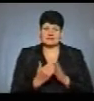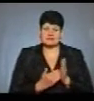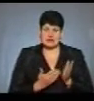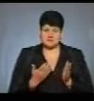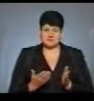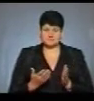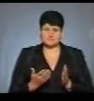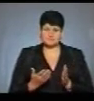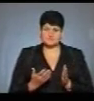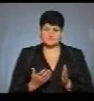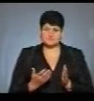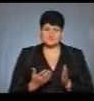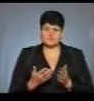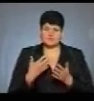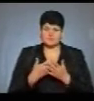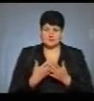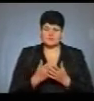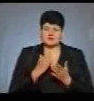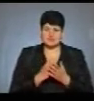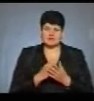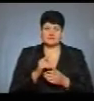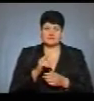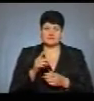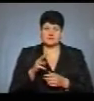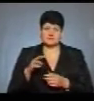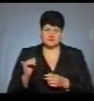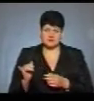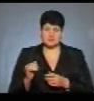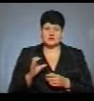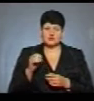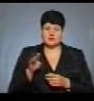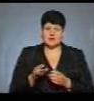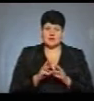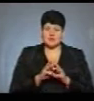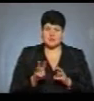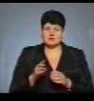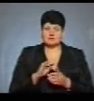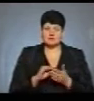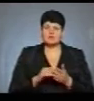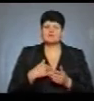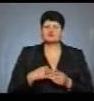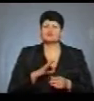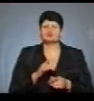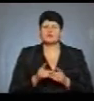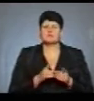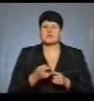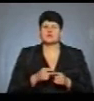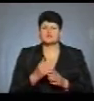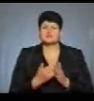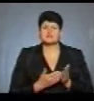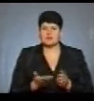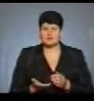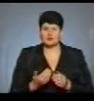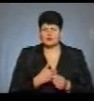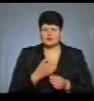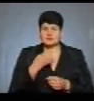Бо скажімо, є в засобах масової інформації, в соціальних мережах пишуть, для чого було міняти, замінювати цю систему. Я